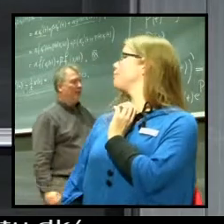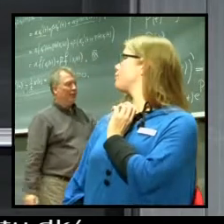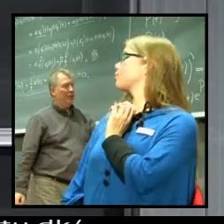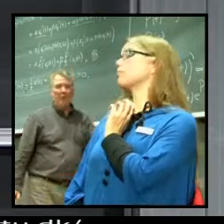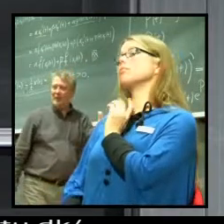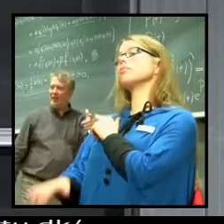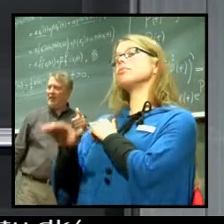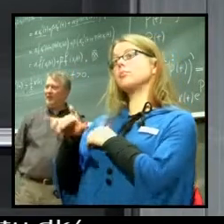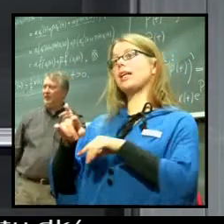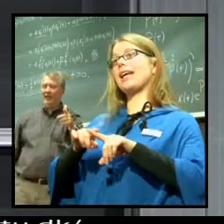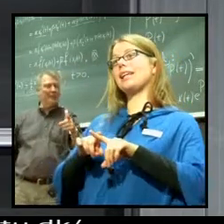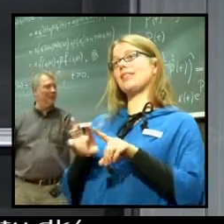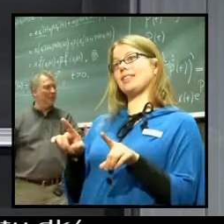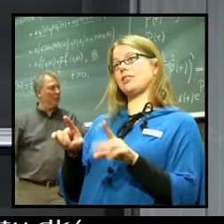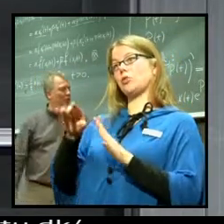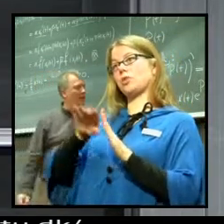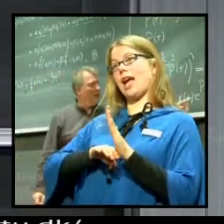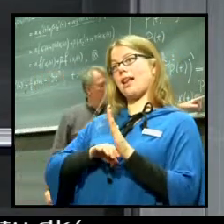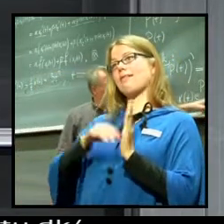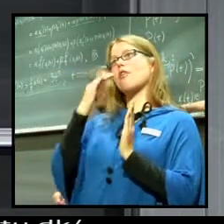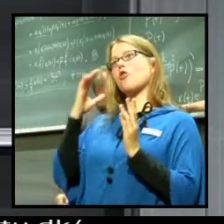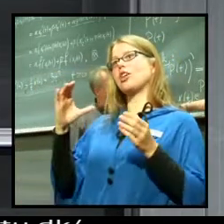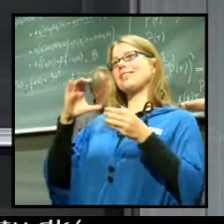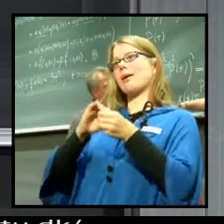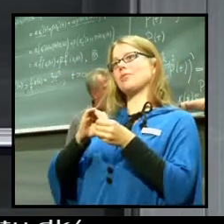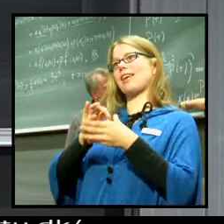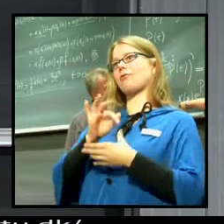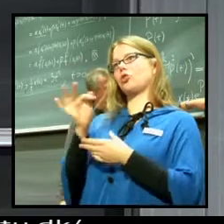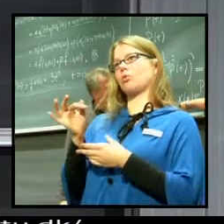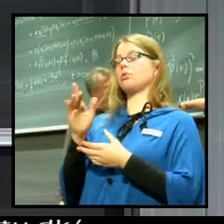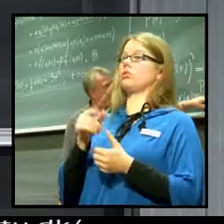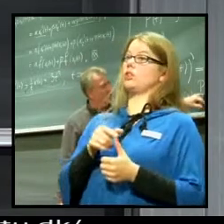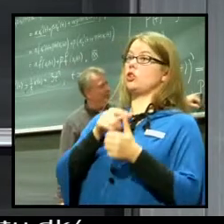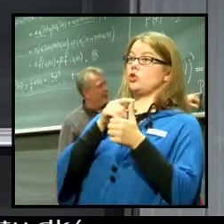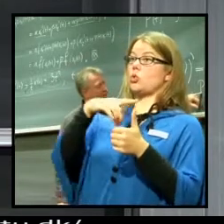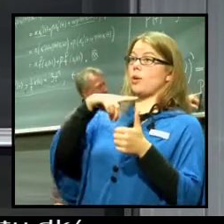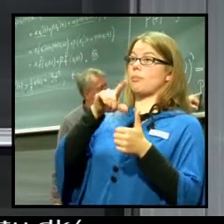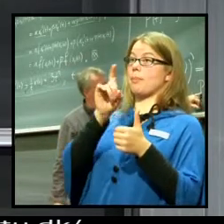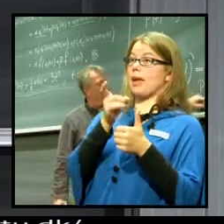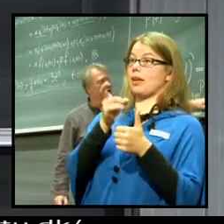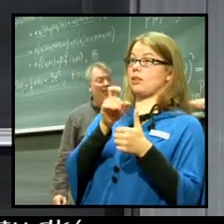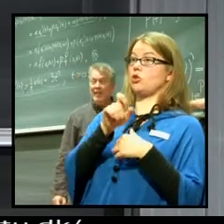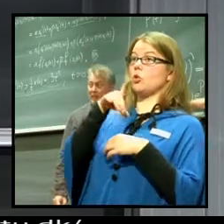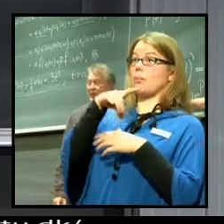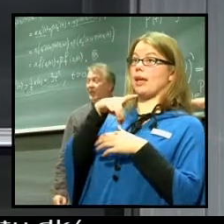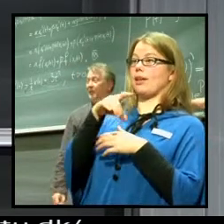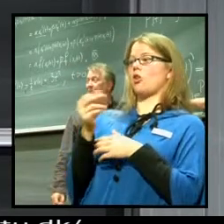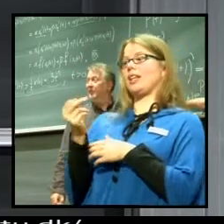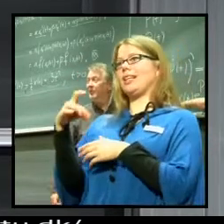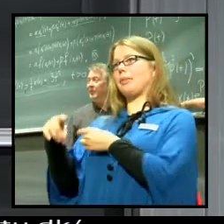er differentiationsreglen for sammensat funktion. Så det er store p-mærke, der står dernede. Det er et stort p, og det er et lille